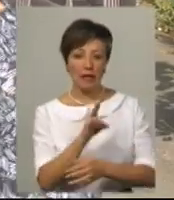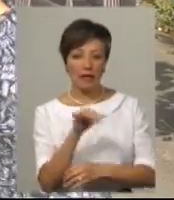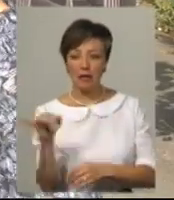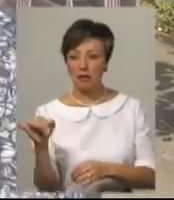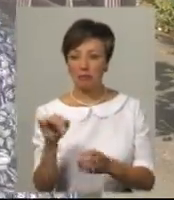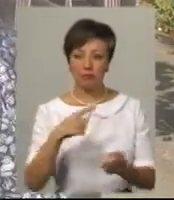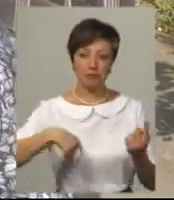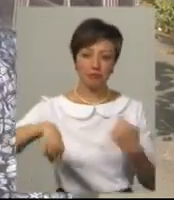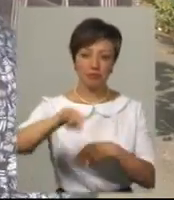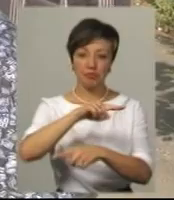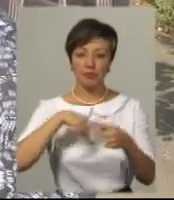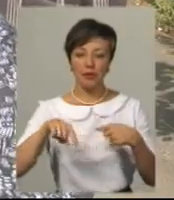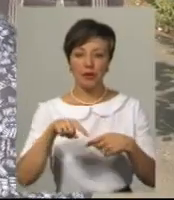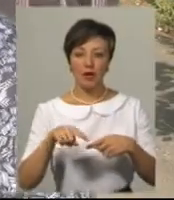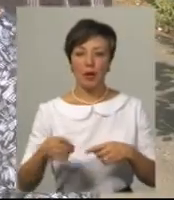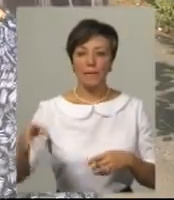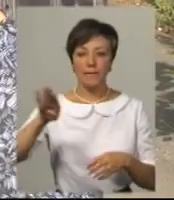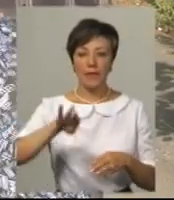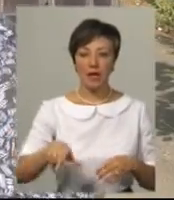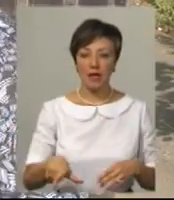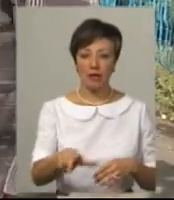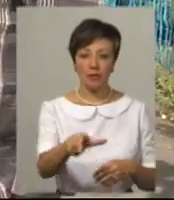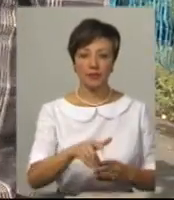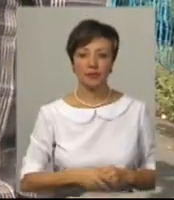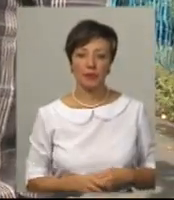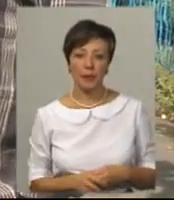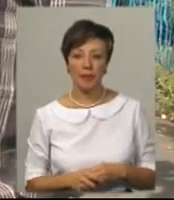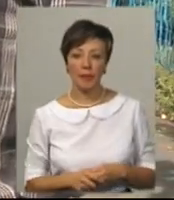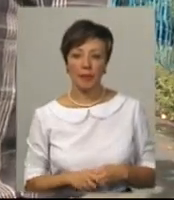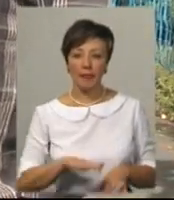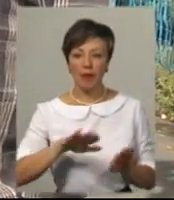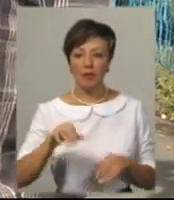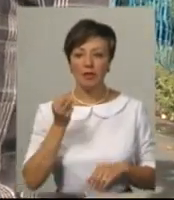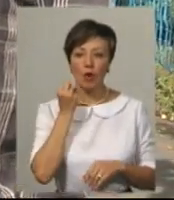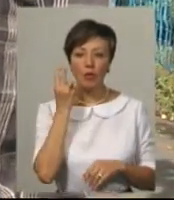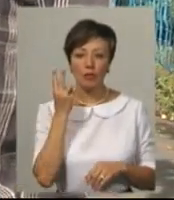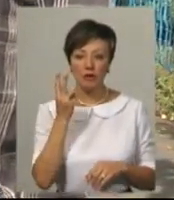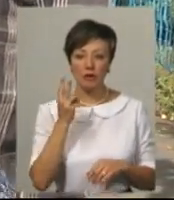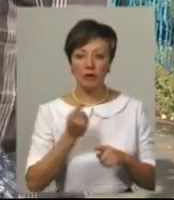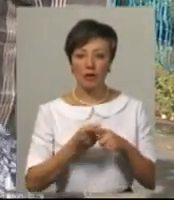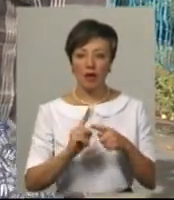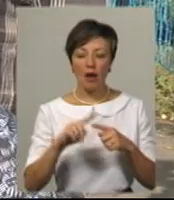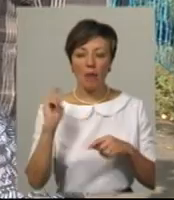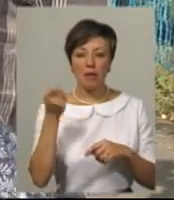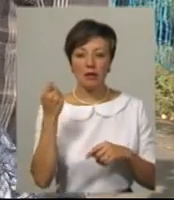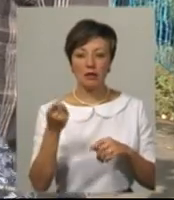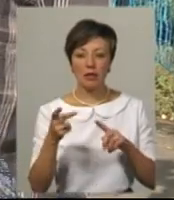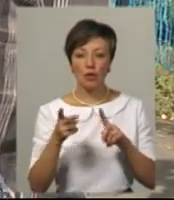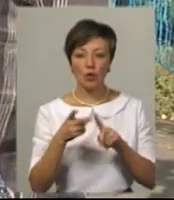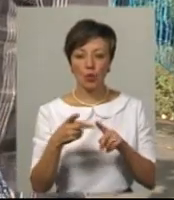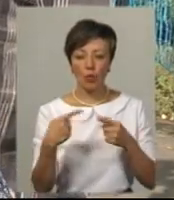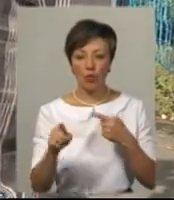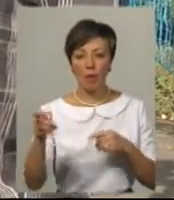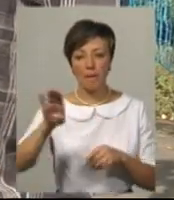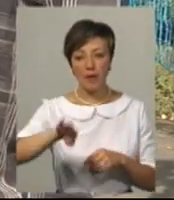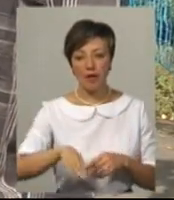розвернувся і пішов по березі берег пропити. Ми після обіду вже туди не гнали пасти, а пасли вже на другому березі,